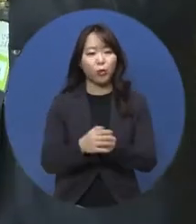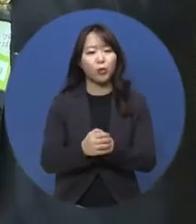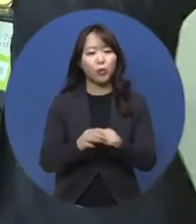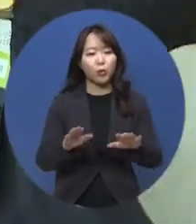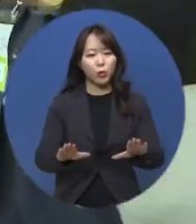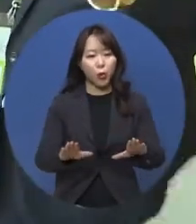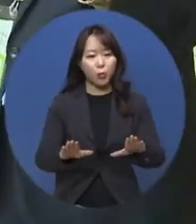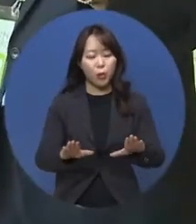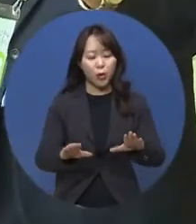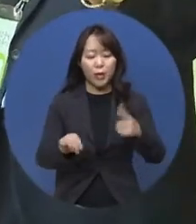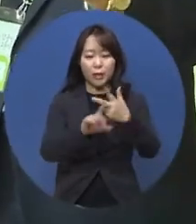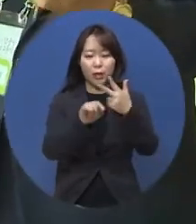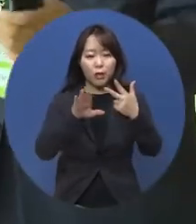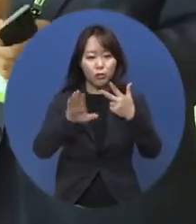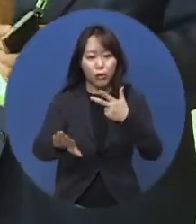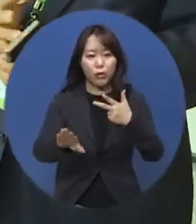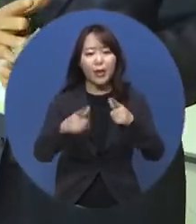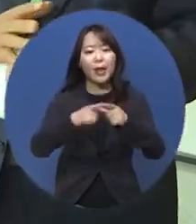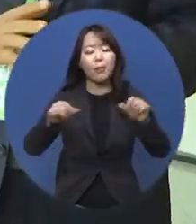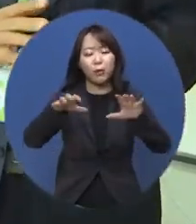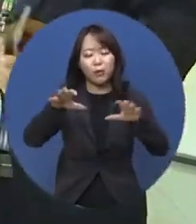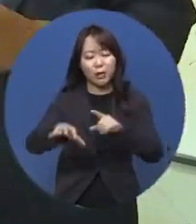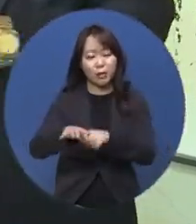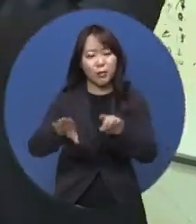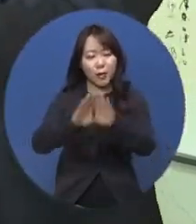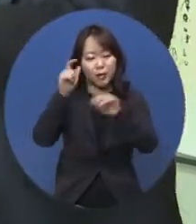일본 기타 q 주 에서 전시될 예정입니다